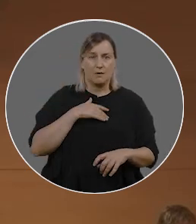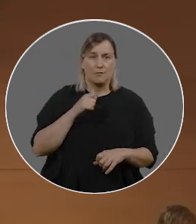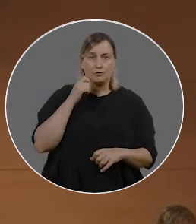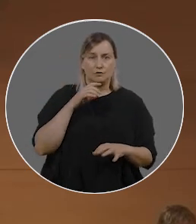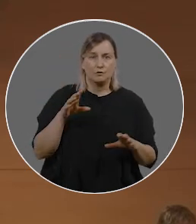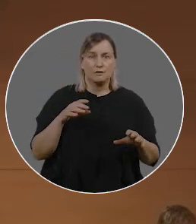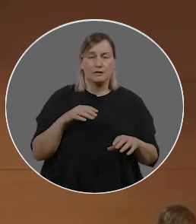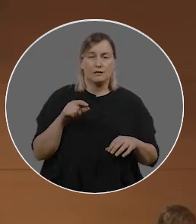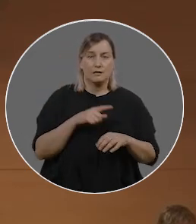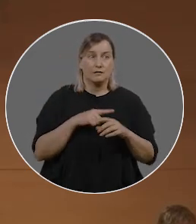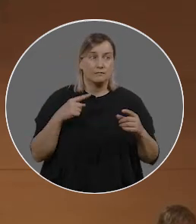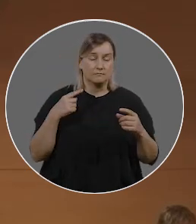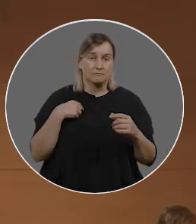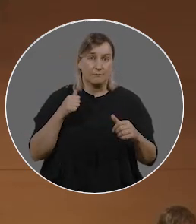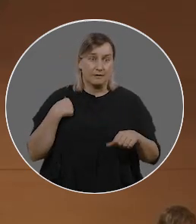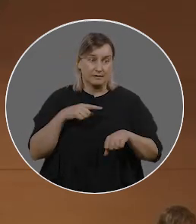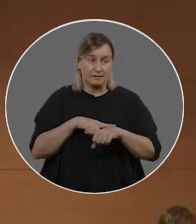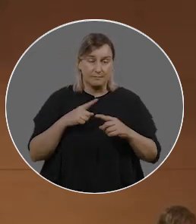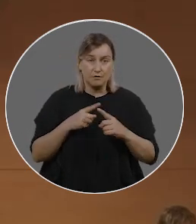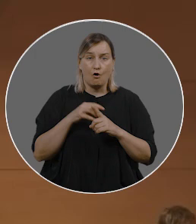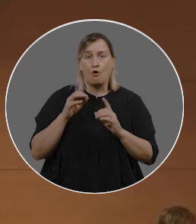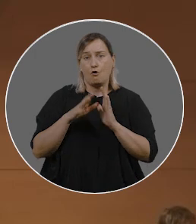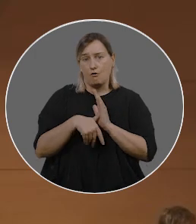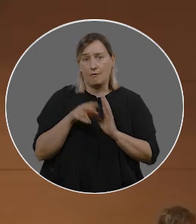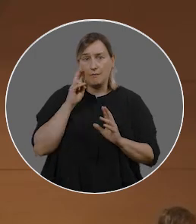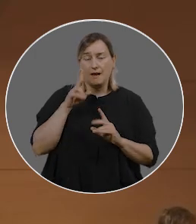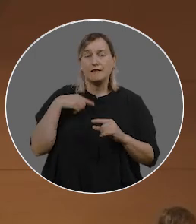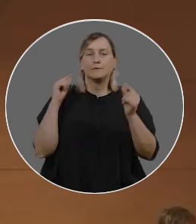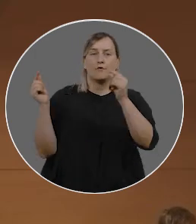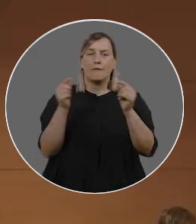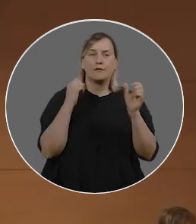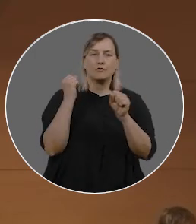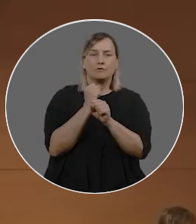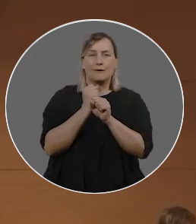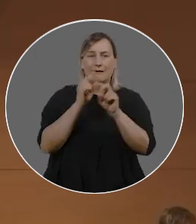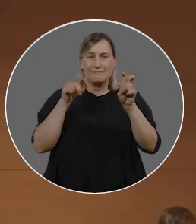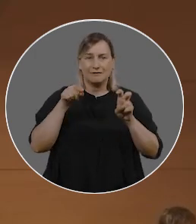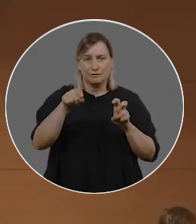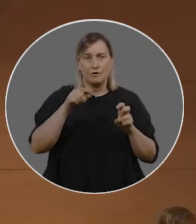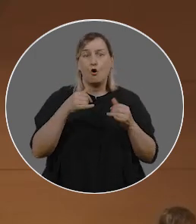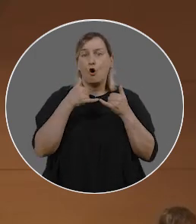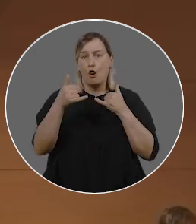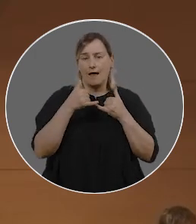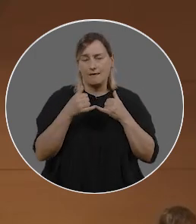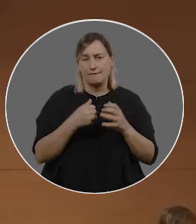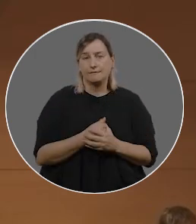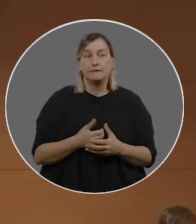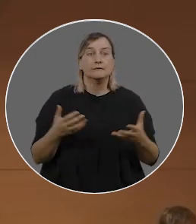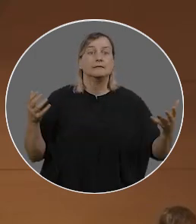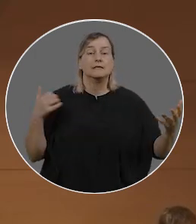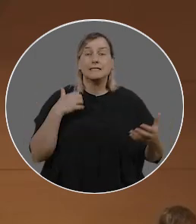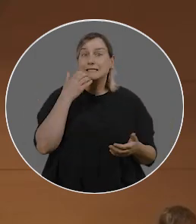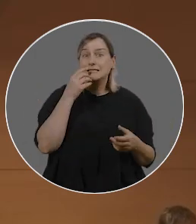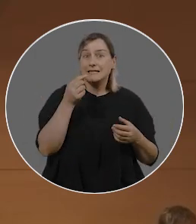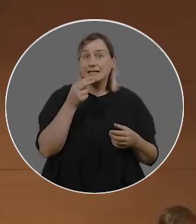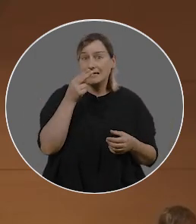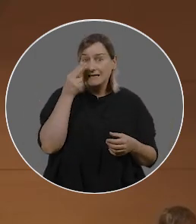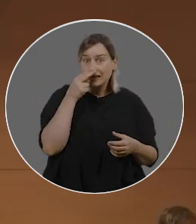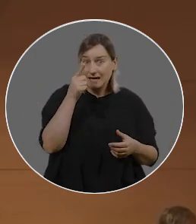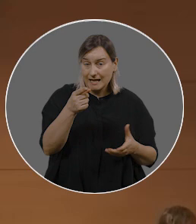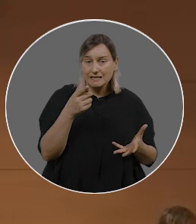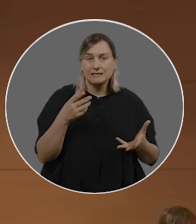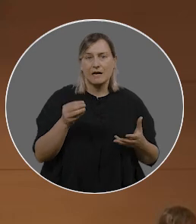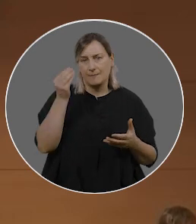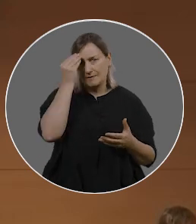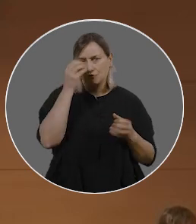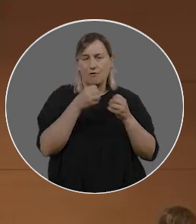pot ser síncrona, però si no també la gravarem, i a continuació un debat i un treball sobre això online. Si us interessa això,